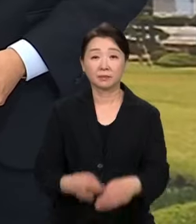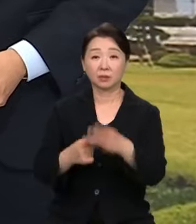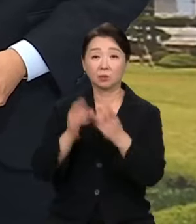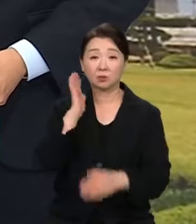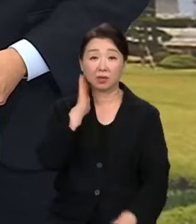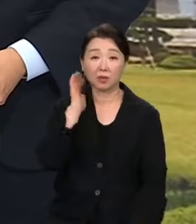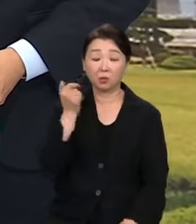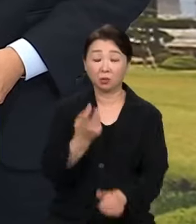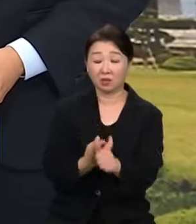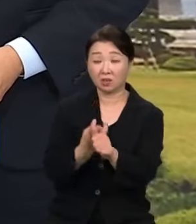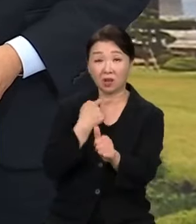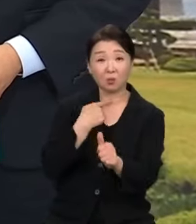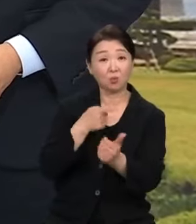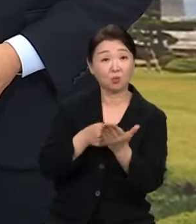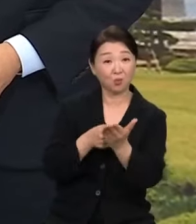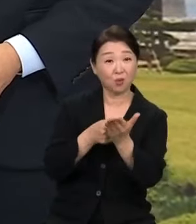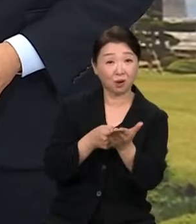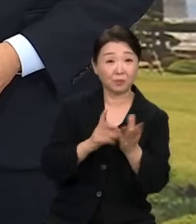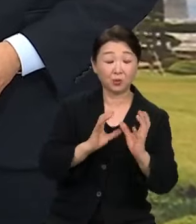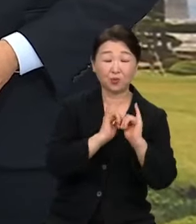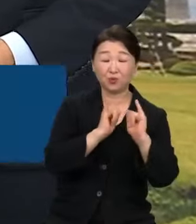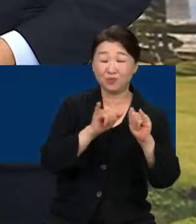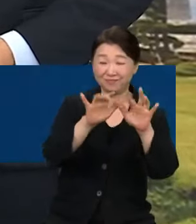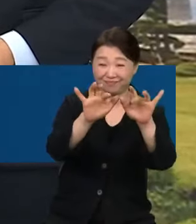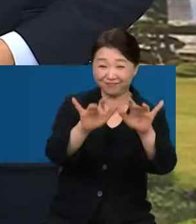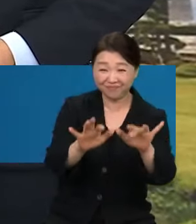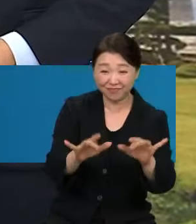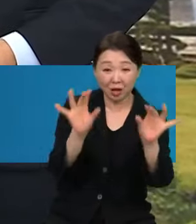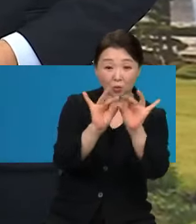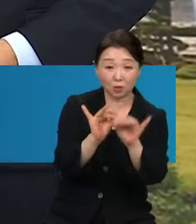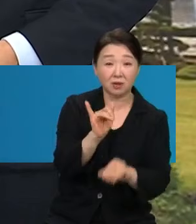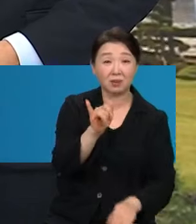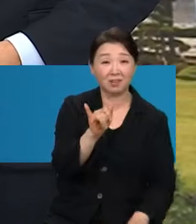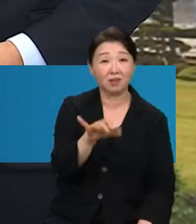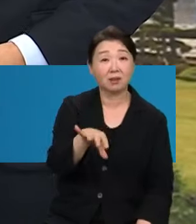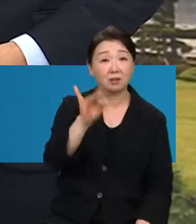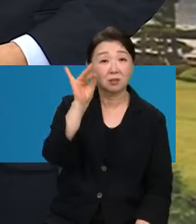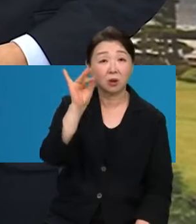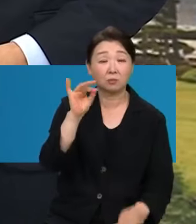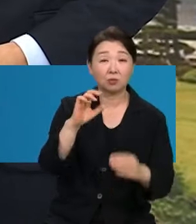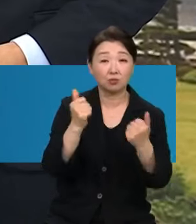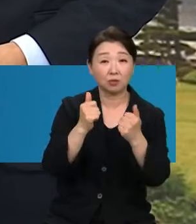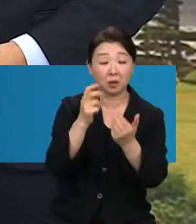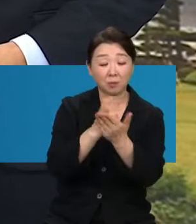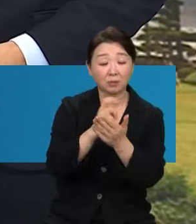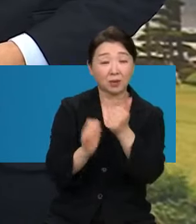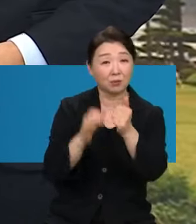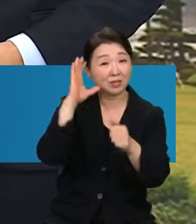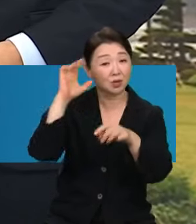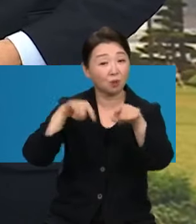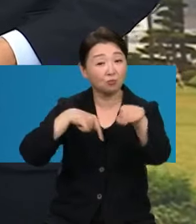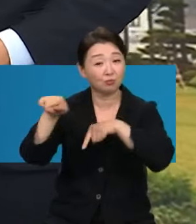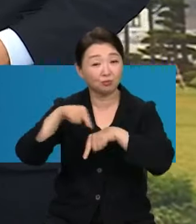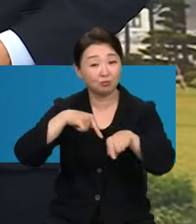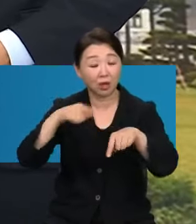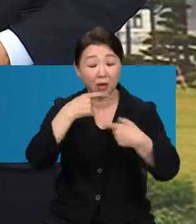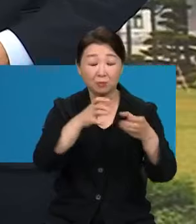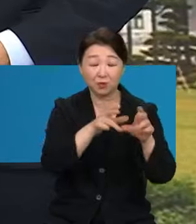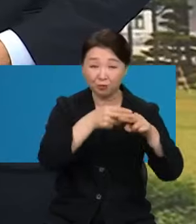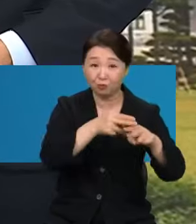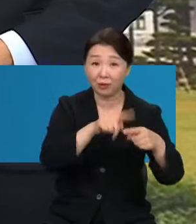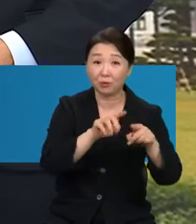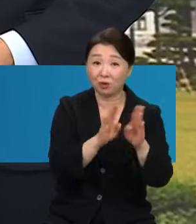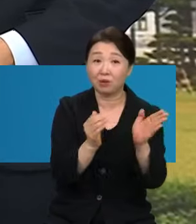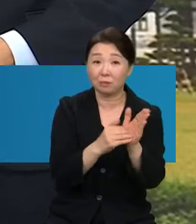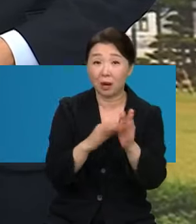윤성열 대통령의 탄핵을 요구하는 국민 청원을 놓고이 사상첫 국회 법사위 청문회가 민주당 주도로 열리게 되자